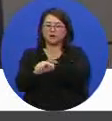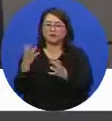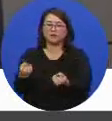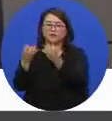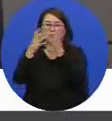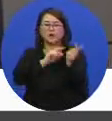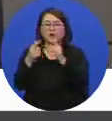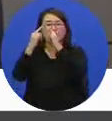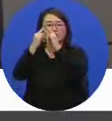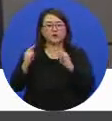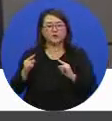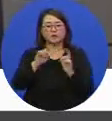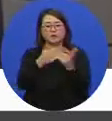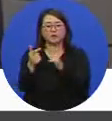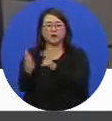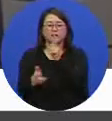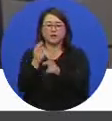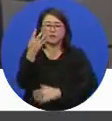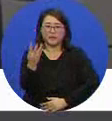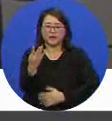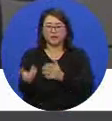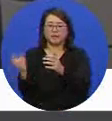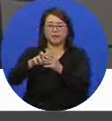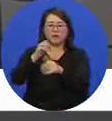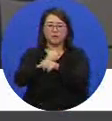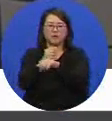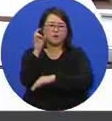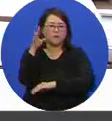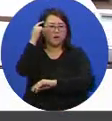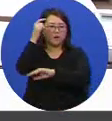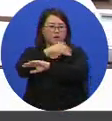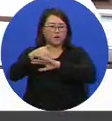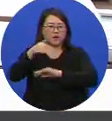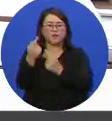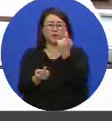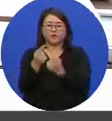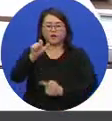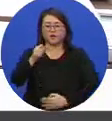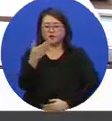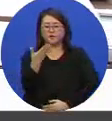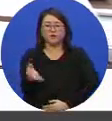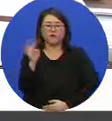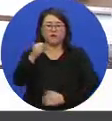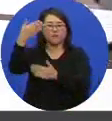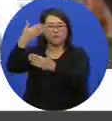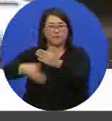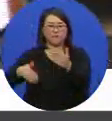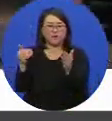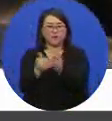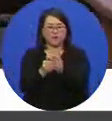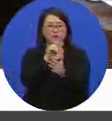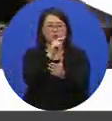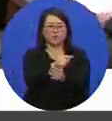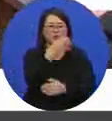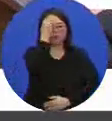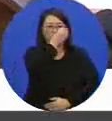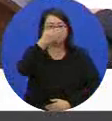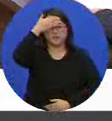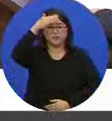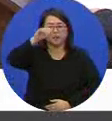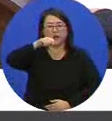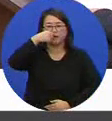민간 경상보조 4개 사업을 비롯해 당초 안에서 42건에 59억 원을 삭감했으며 고교 무상급식